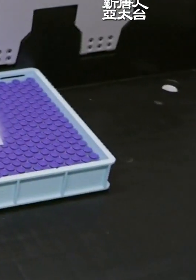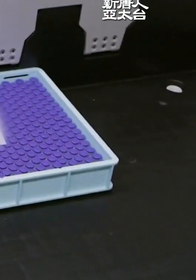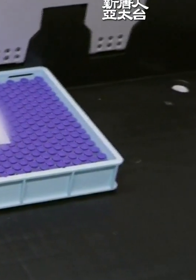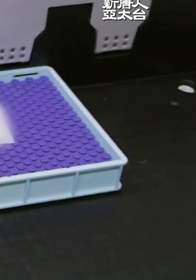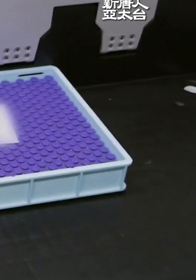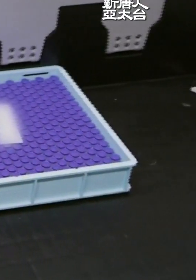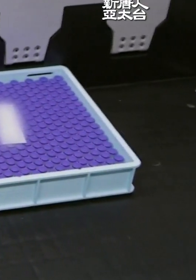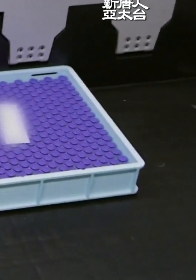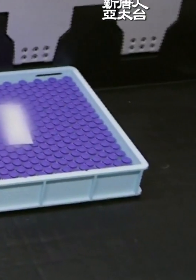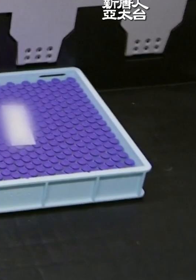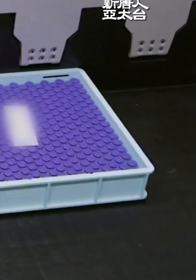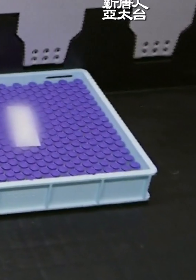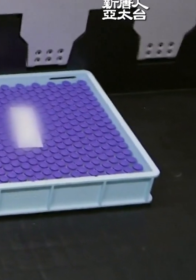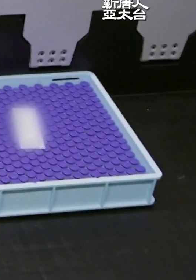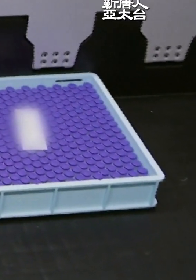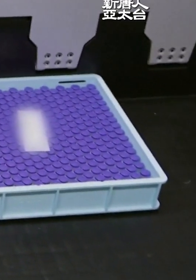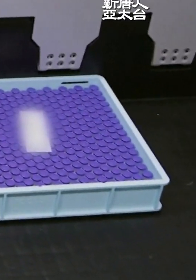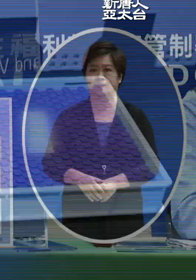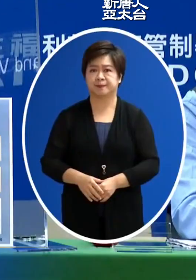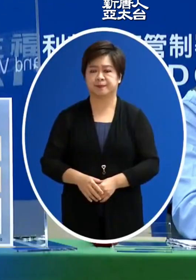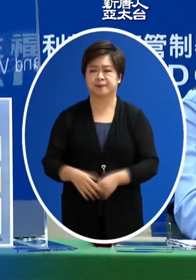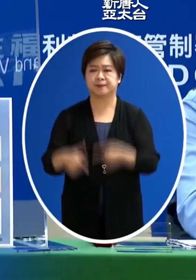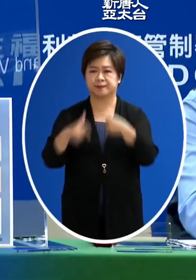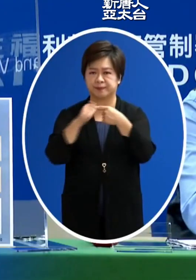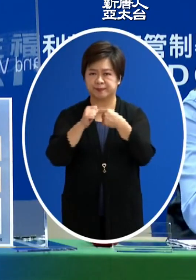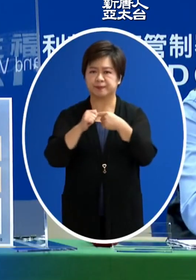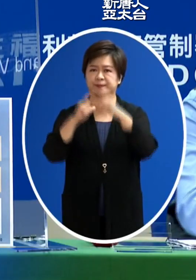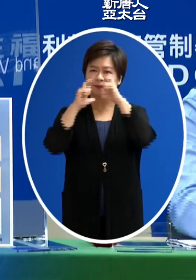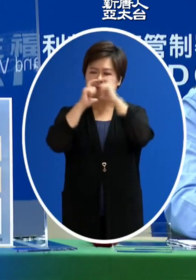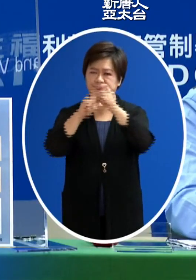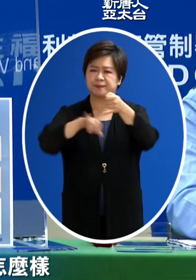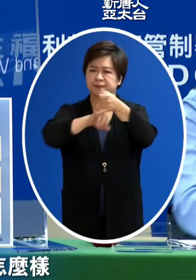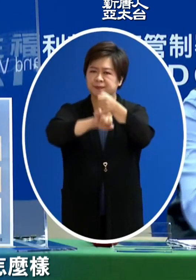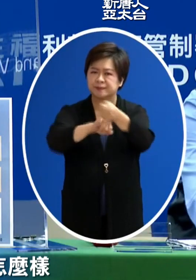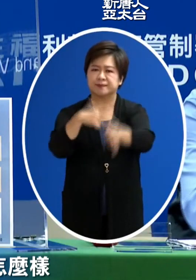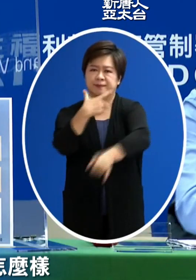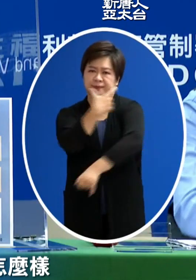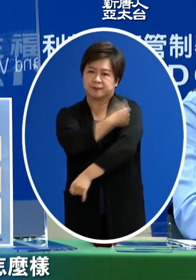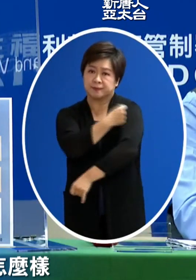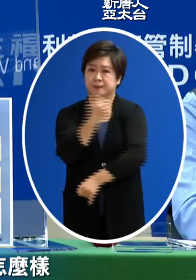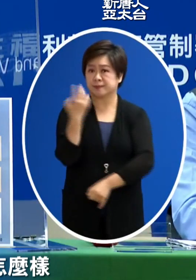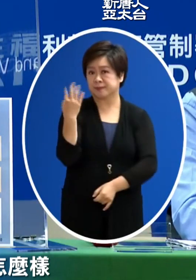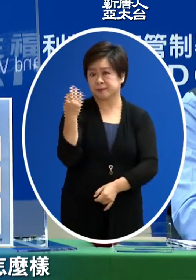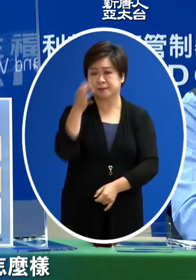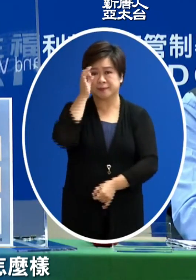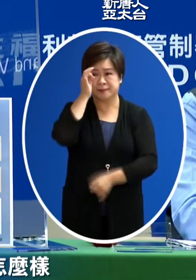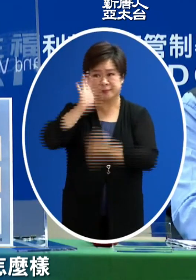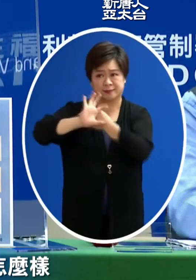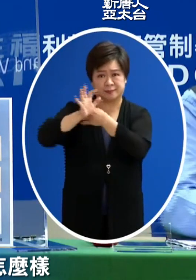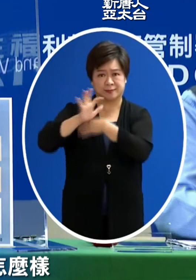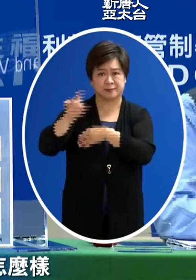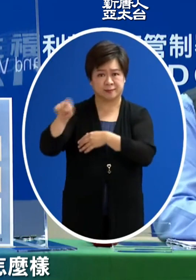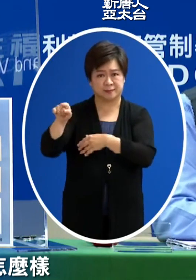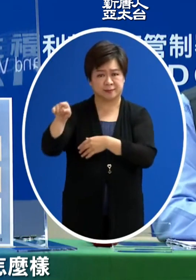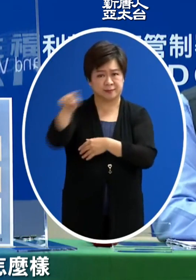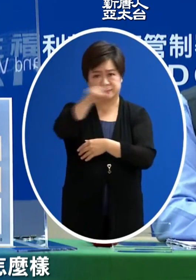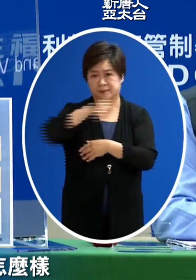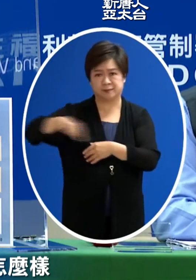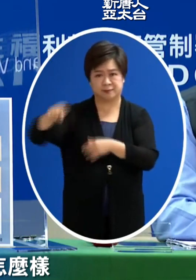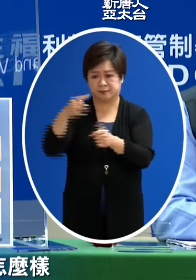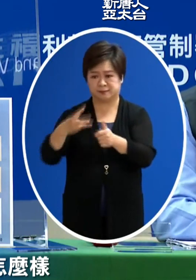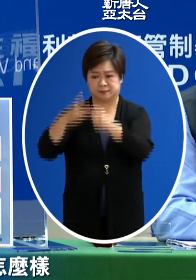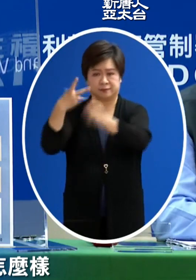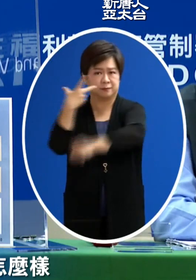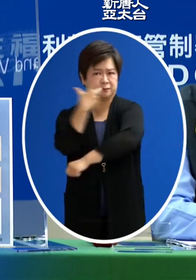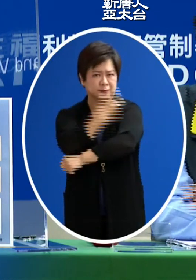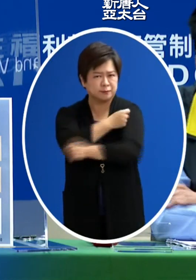并建议政府提早半年以上申请采购。 要买多少疫苗，还是要看看国际现在第三剂打下去的一个情况